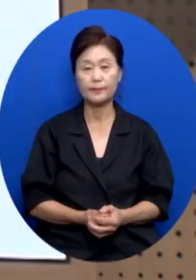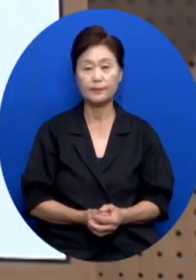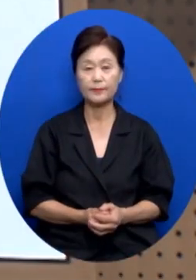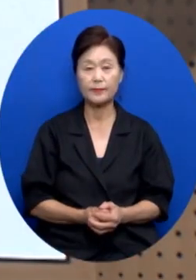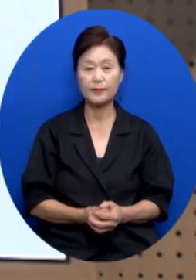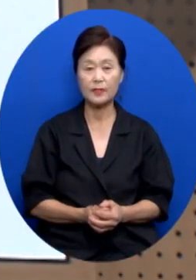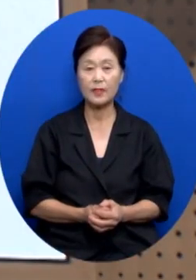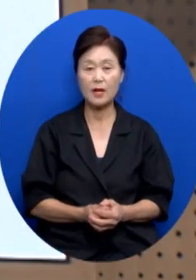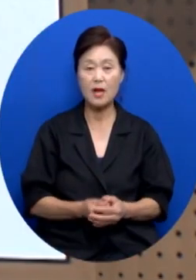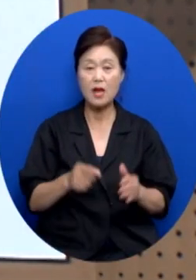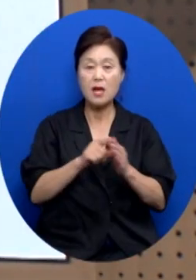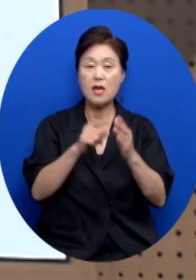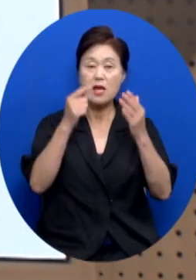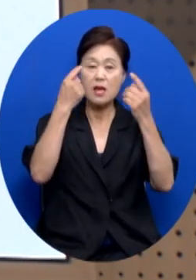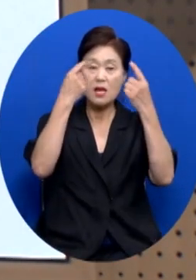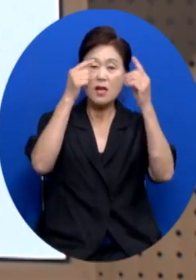신학교육부나